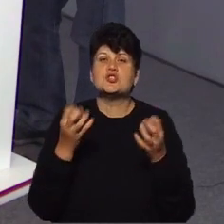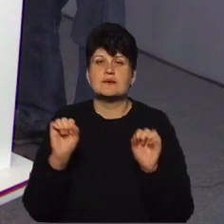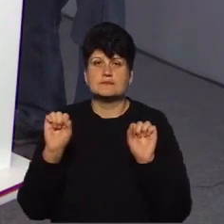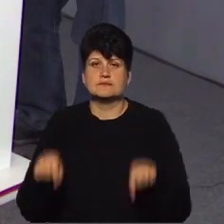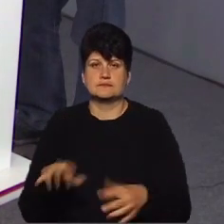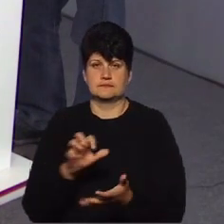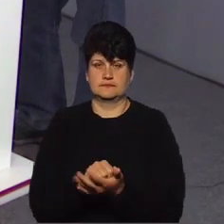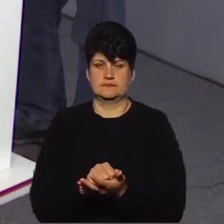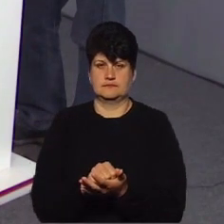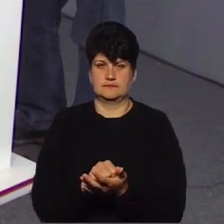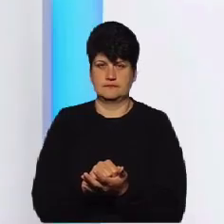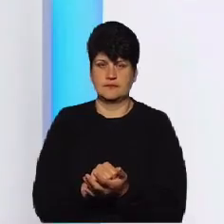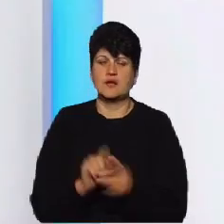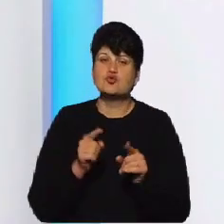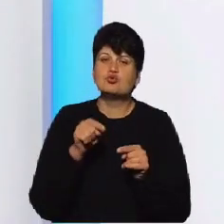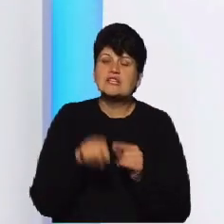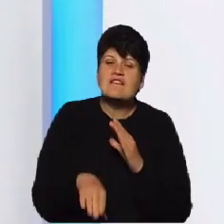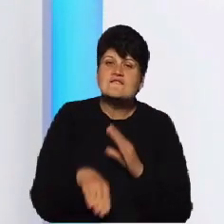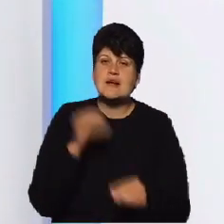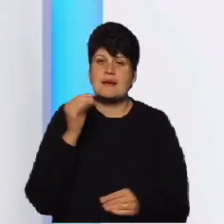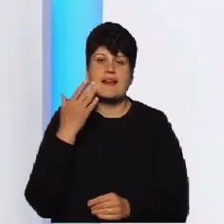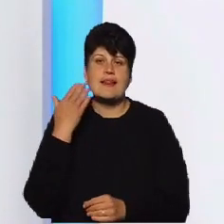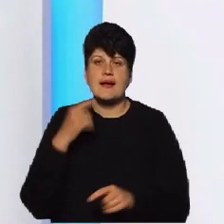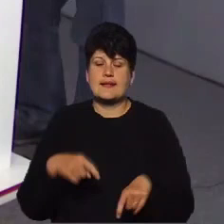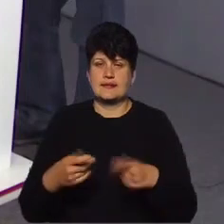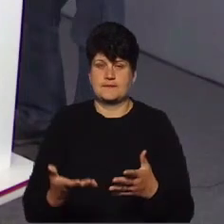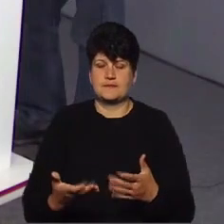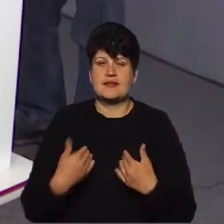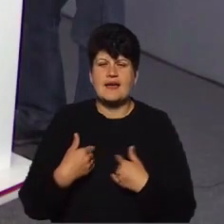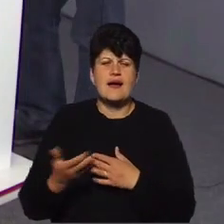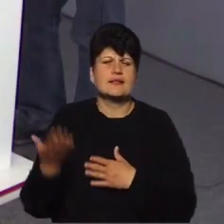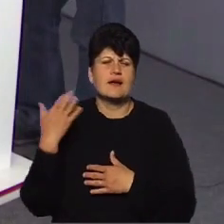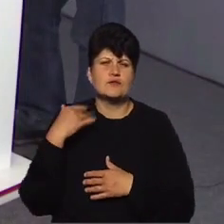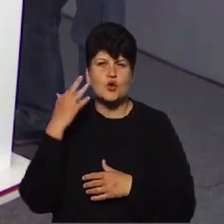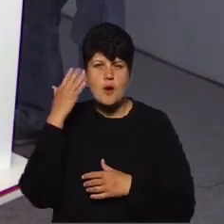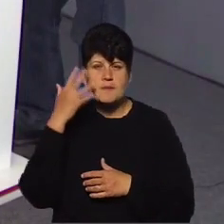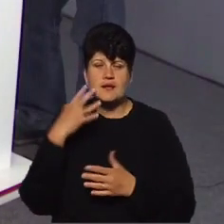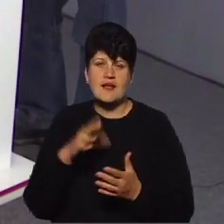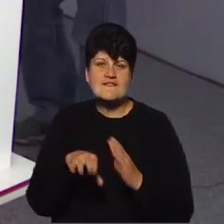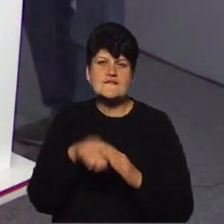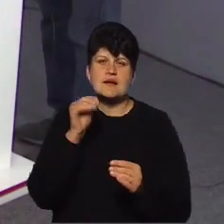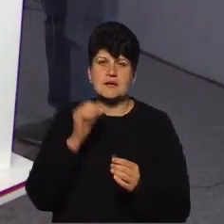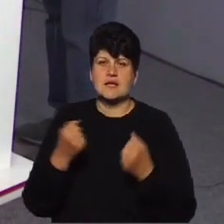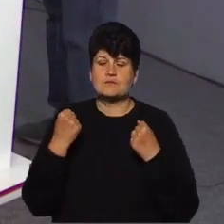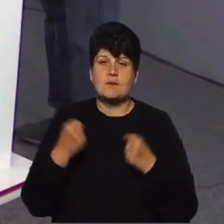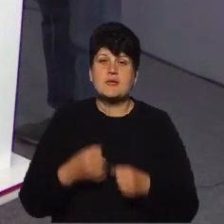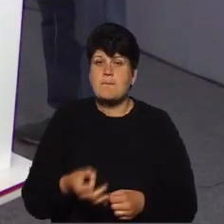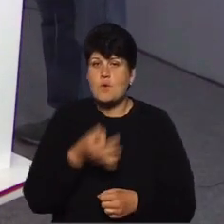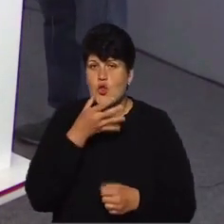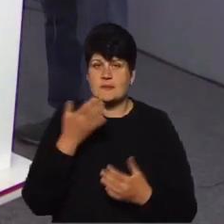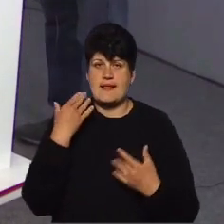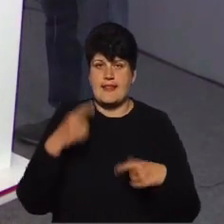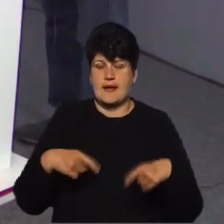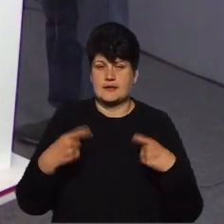взагалі, чому ти вибрала саме легку атлетику? Тому що я давно вибрала спорт, і мені дуже сподобається легкі атлетики. Побачила,